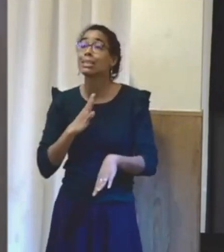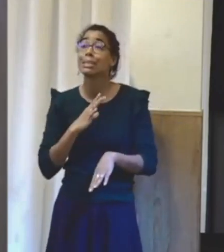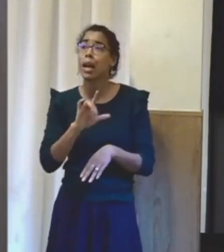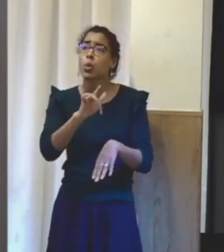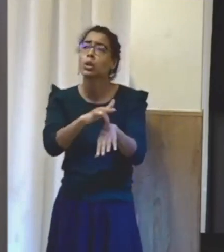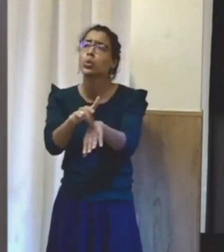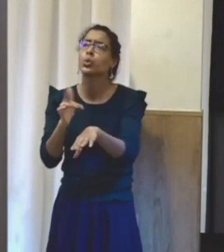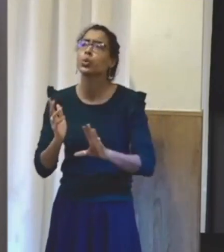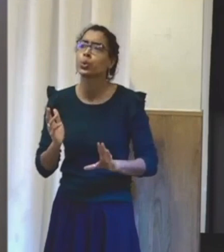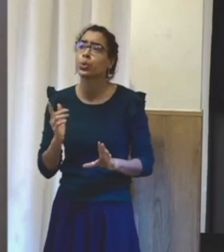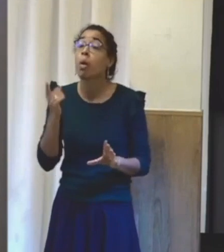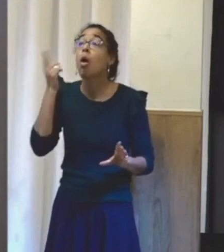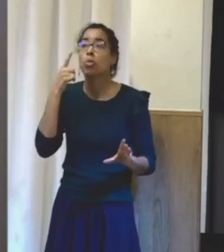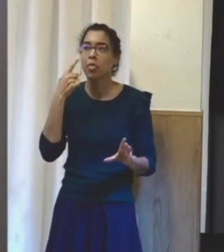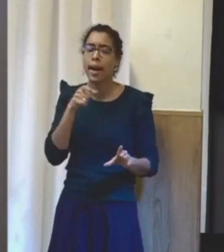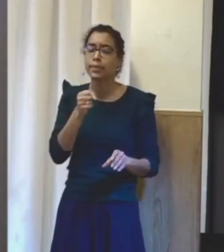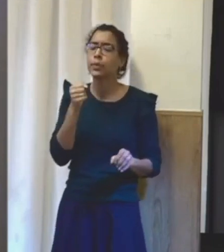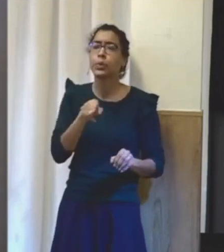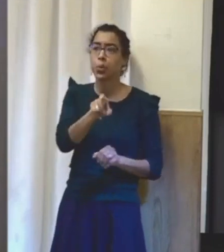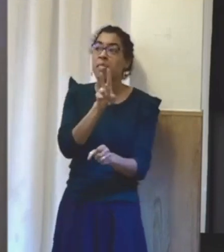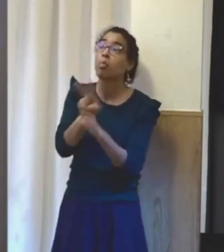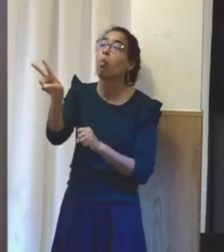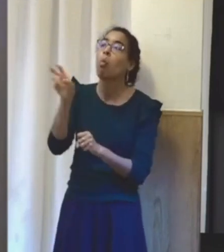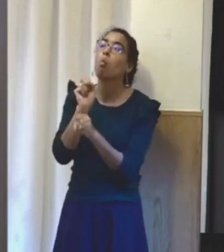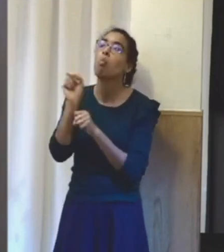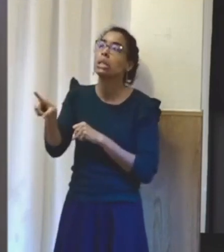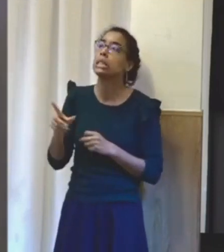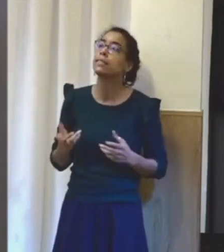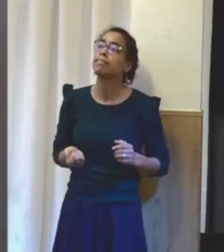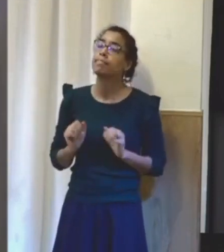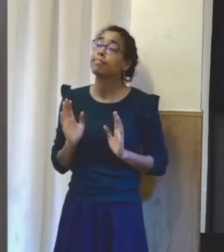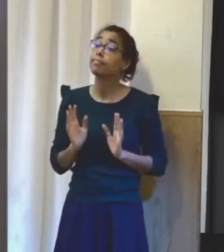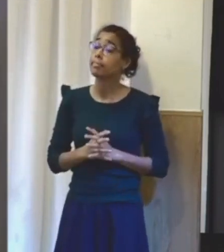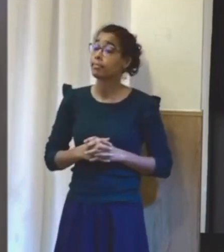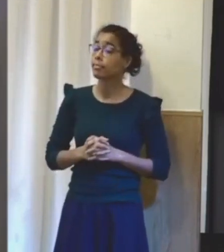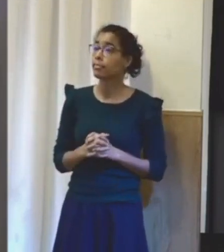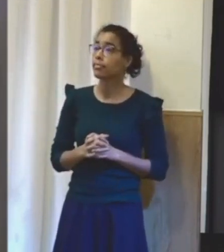appartient et je suis sûr qu'il te maudit en face. »